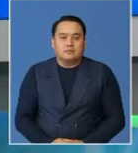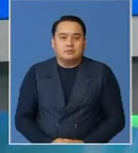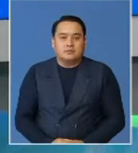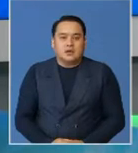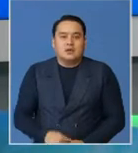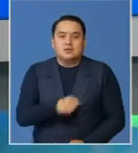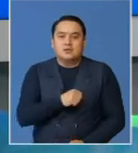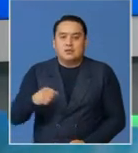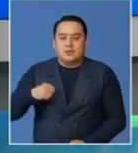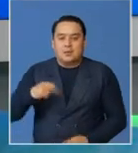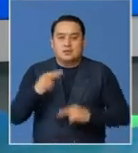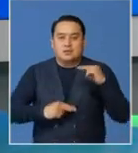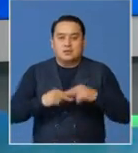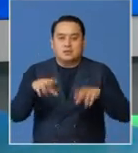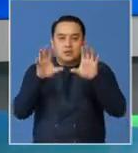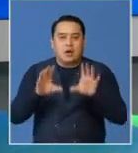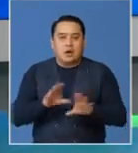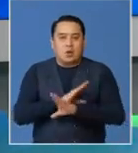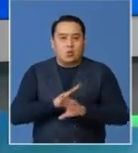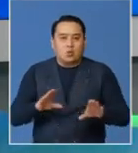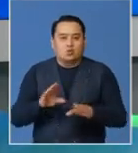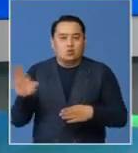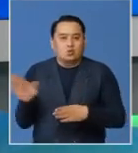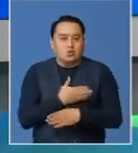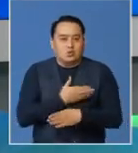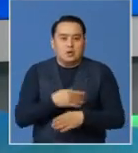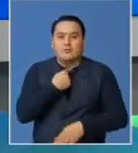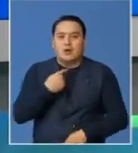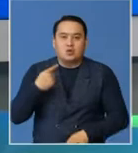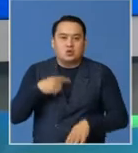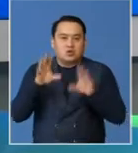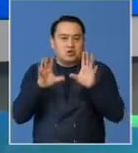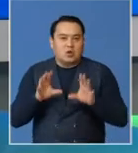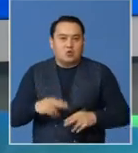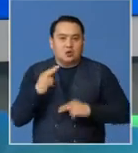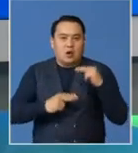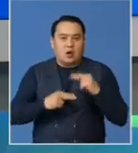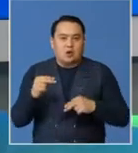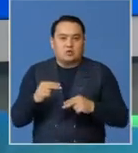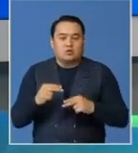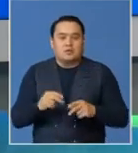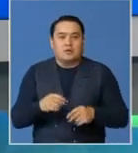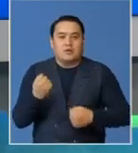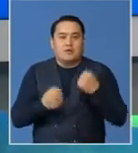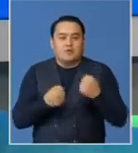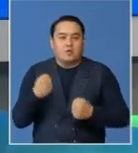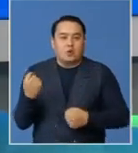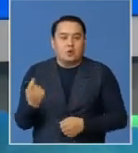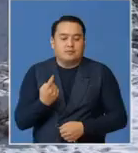А вот самовольные и незаконные объекты подлежат сносу. Так в Талдыкургане незаконно признано строительство очередной